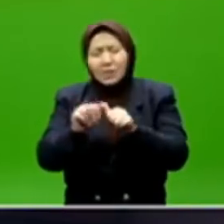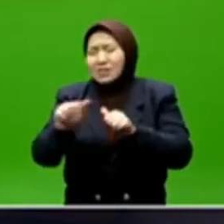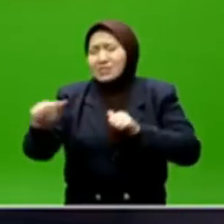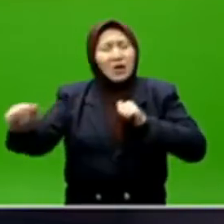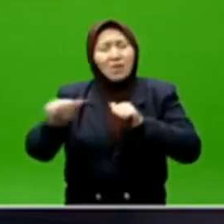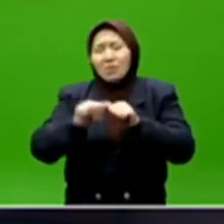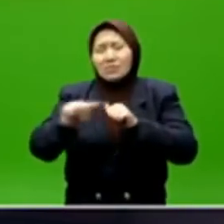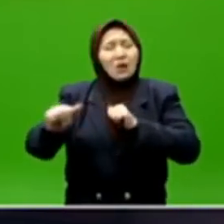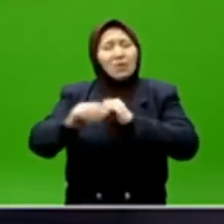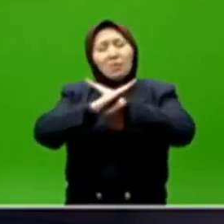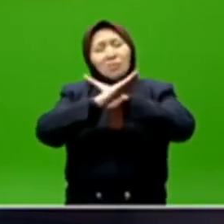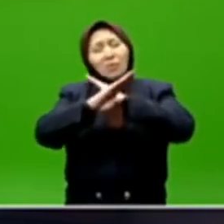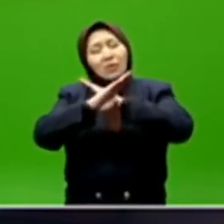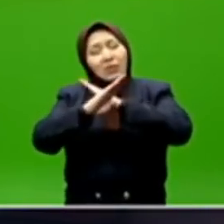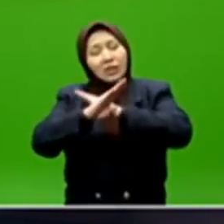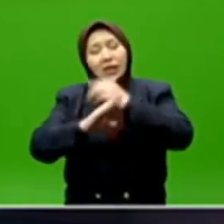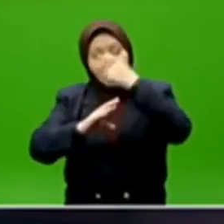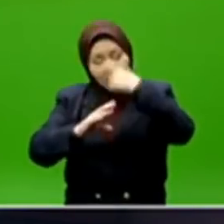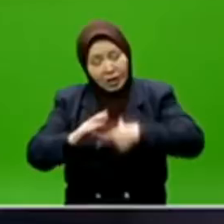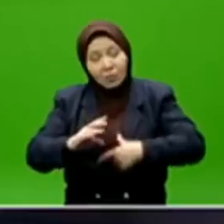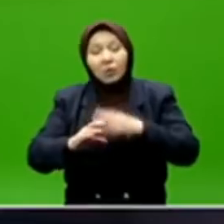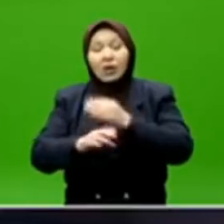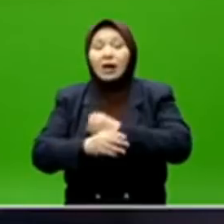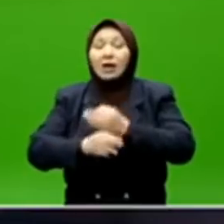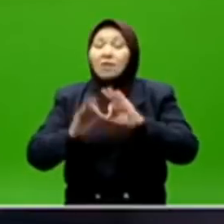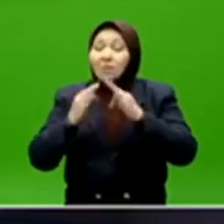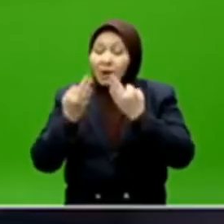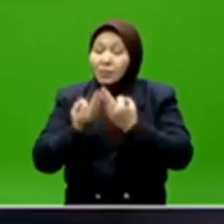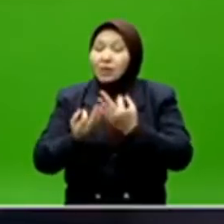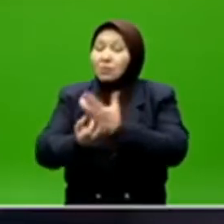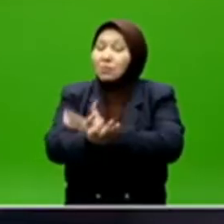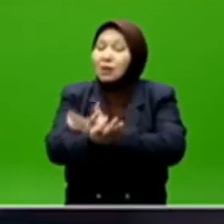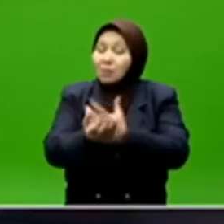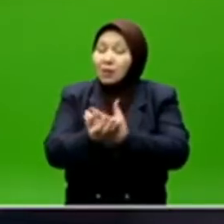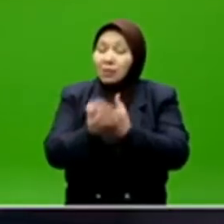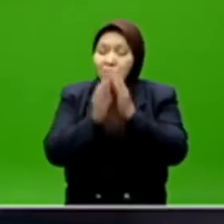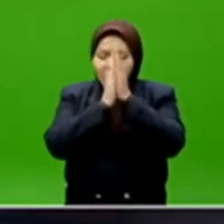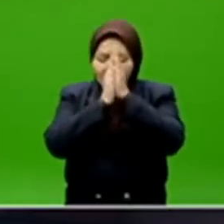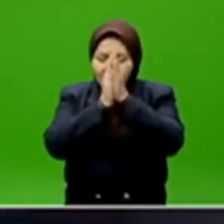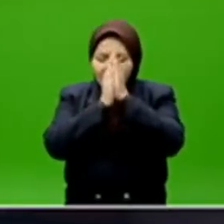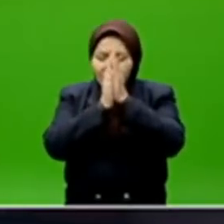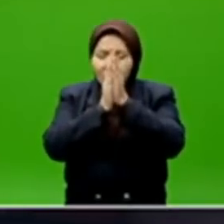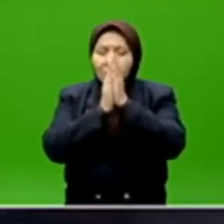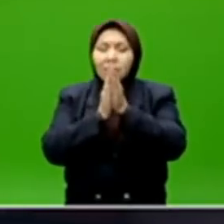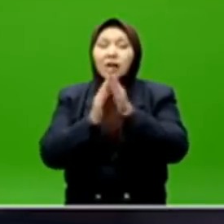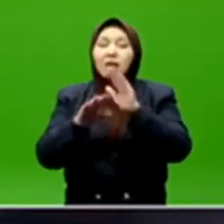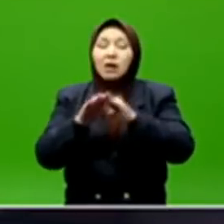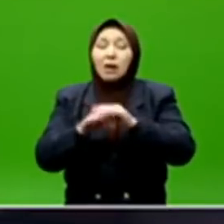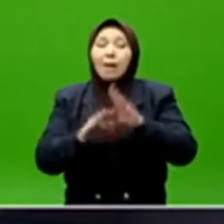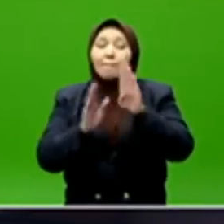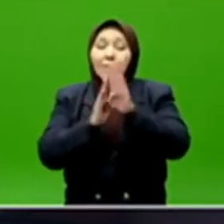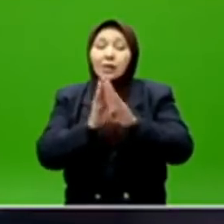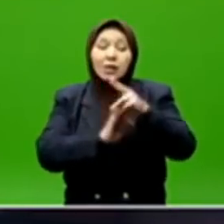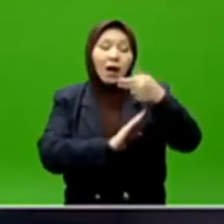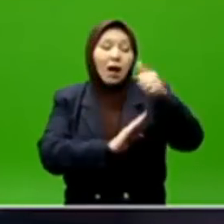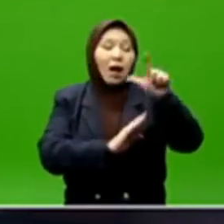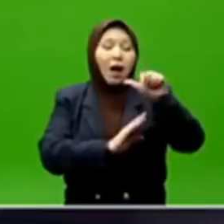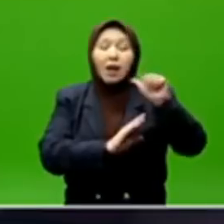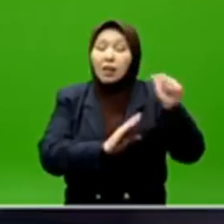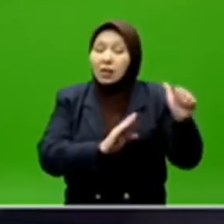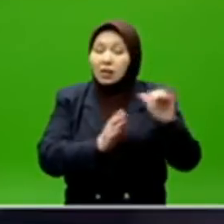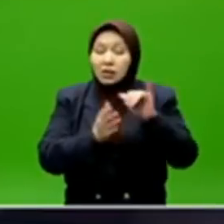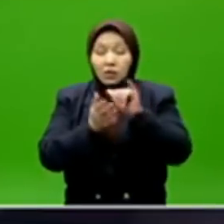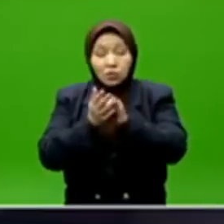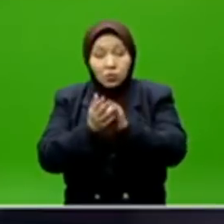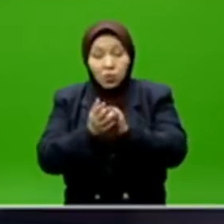jauhkan diriku dan anak pinakku daripada menyembah kepada berhala-berhala. Berhala itu dalam